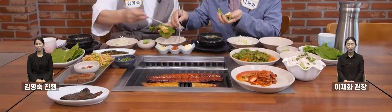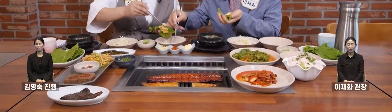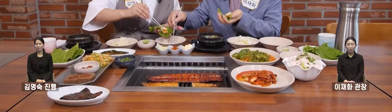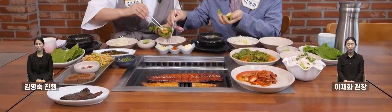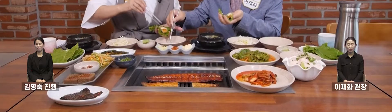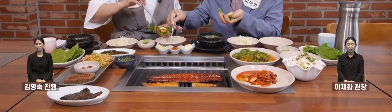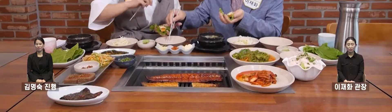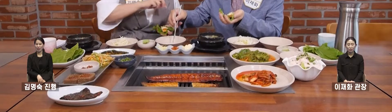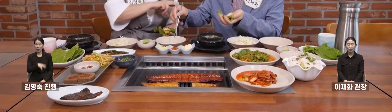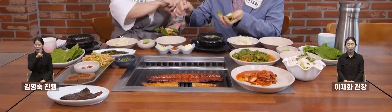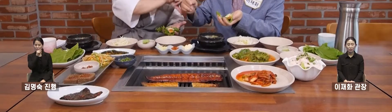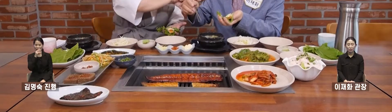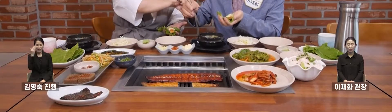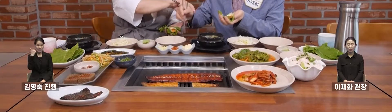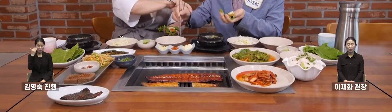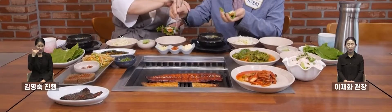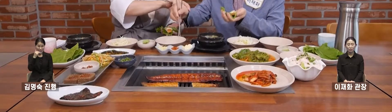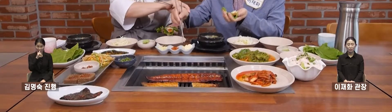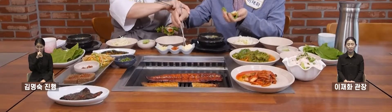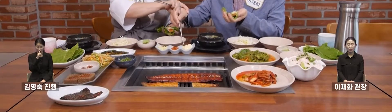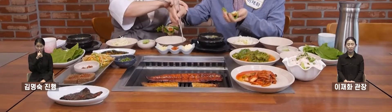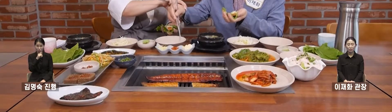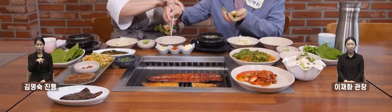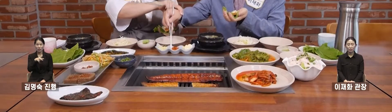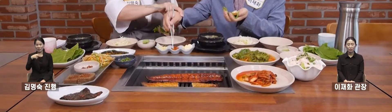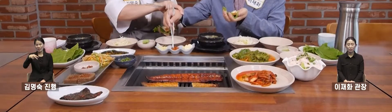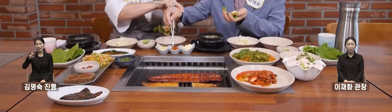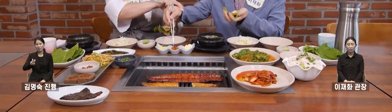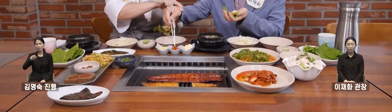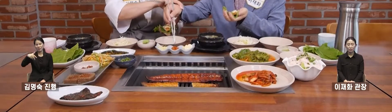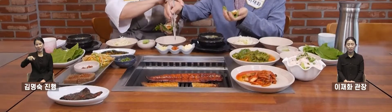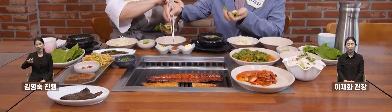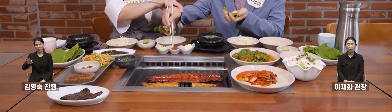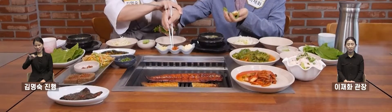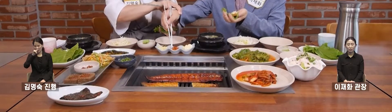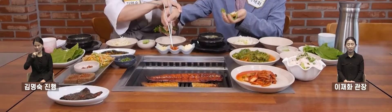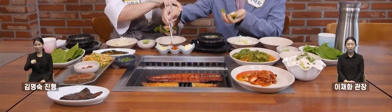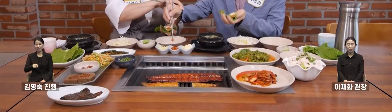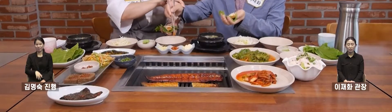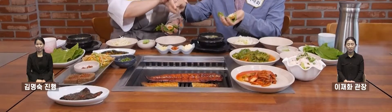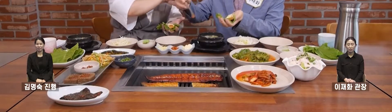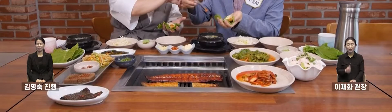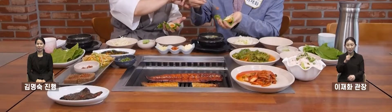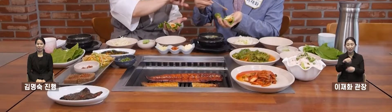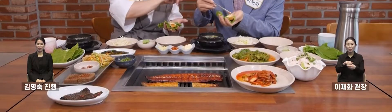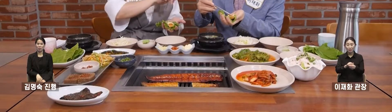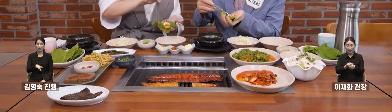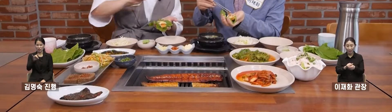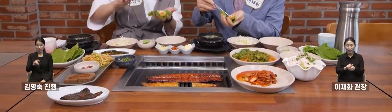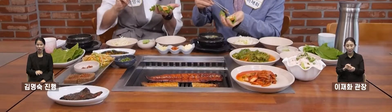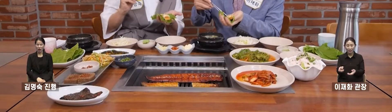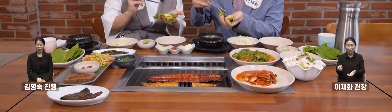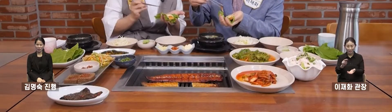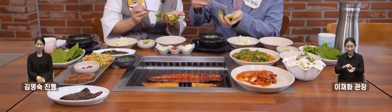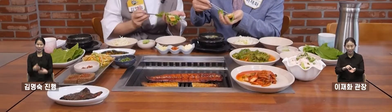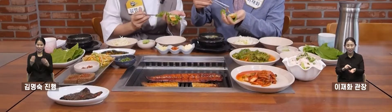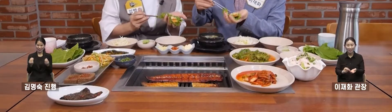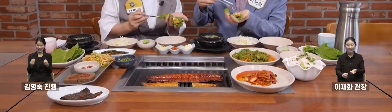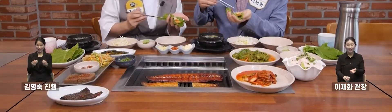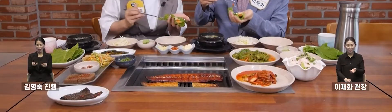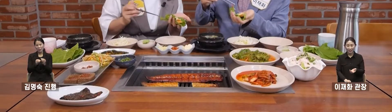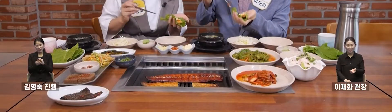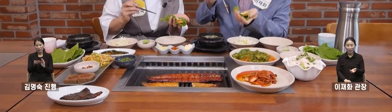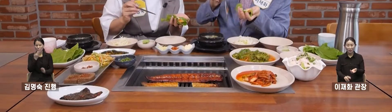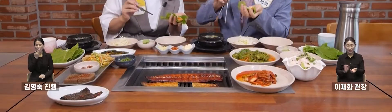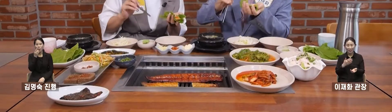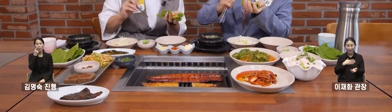그리고 파 파김치 올리시려고요? 그, 여긴 쌈장. 예, 예 쌈장. 이건 쌈장. 예. 싶고. 일단